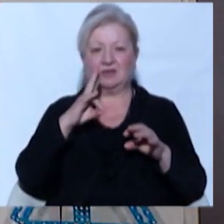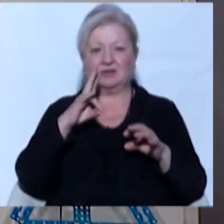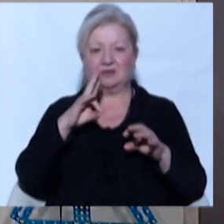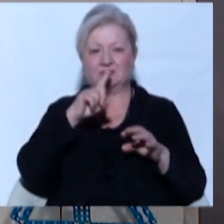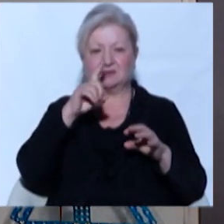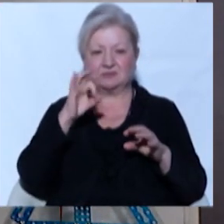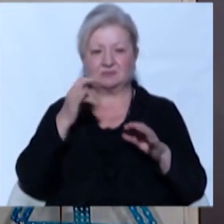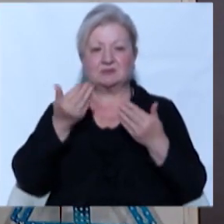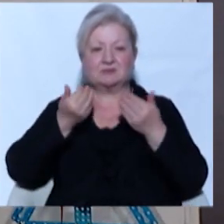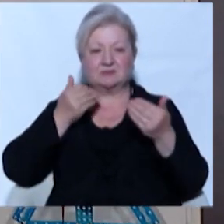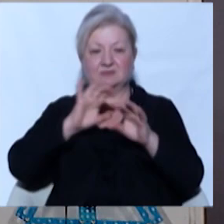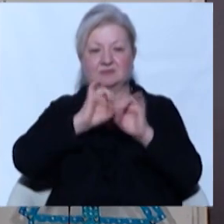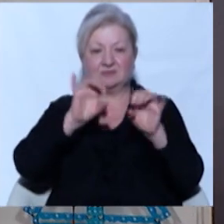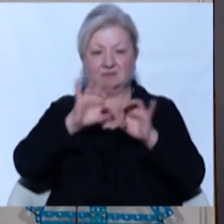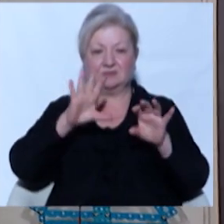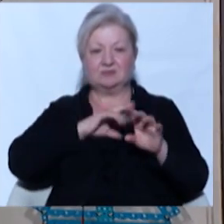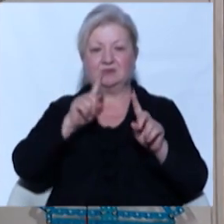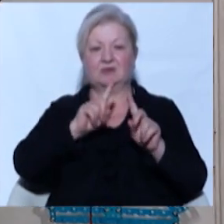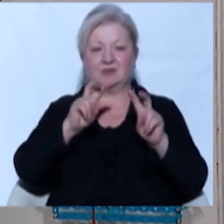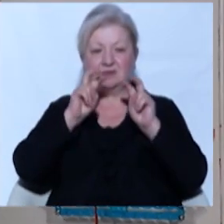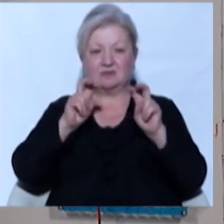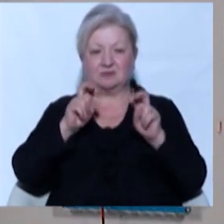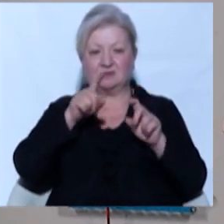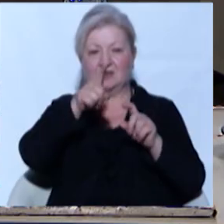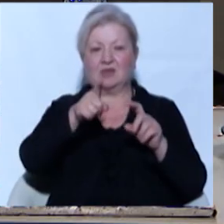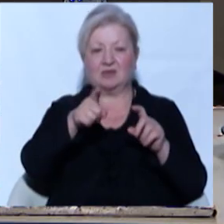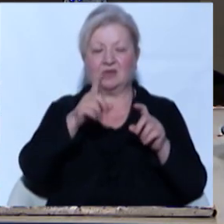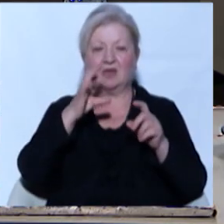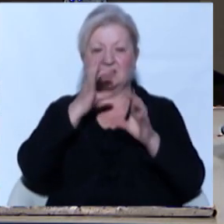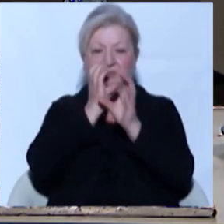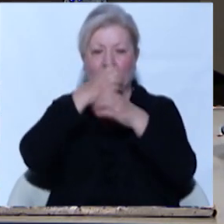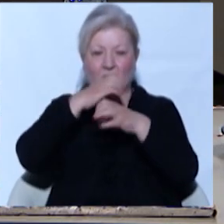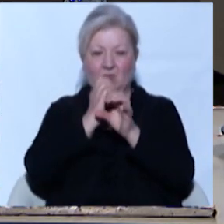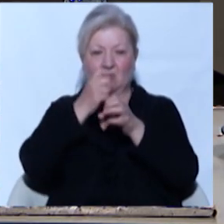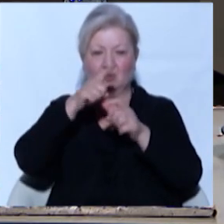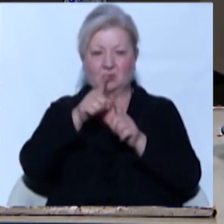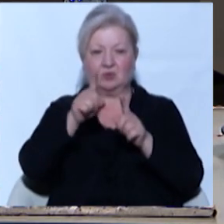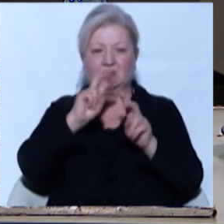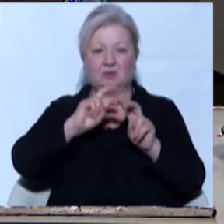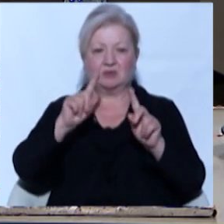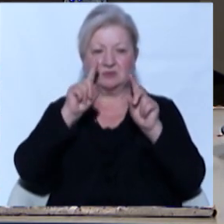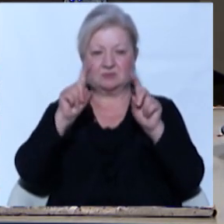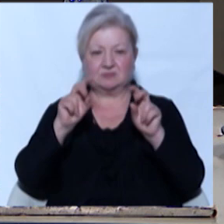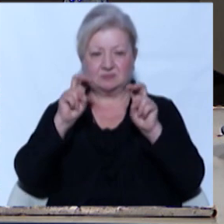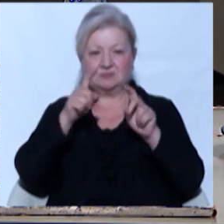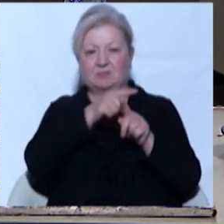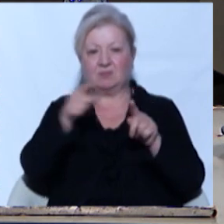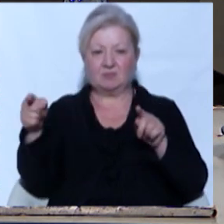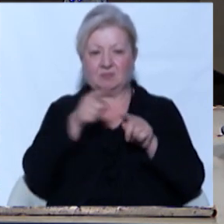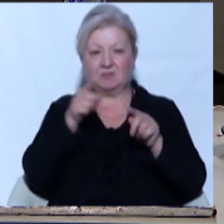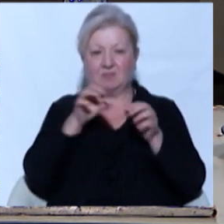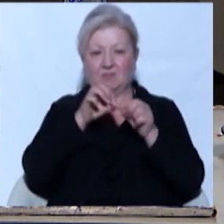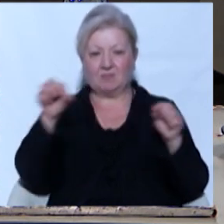წეღან ჩვენ თქვით, რას ნიშნავს ლინზის ფოკუსი, რას ნიშნავს ფოკუსური მანძილი